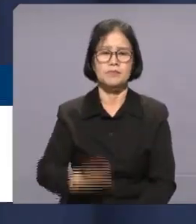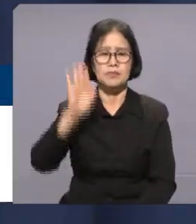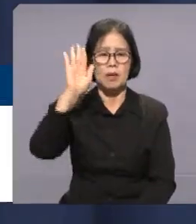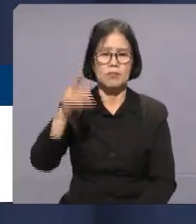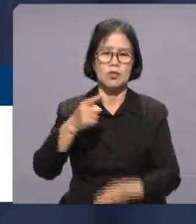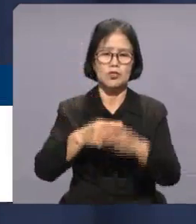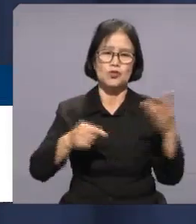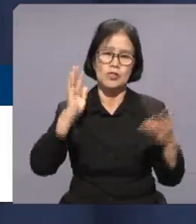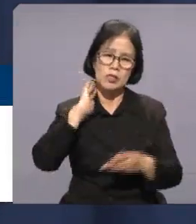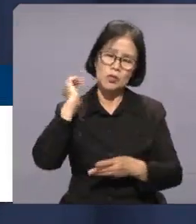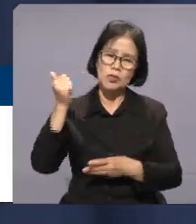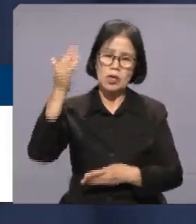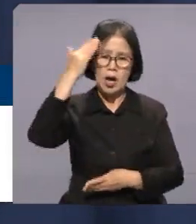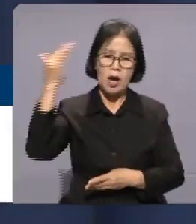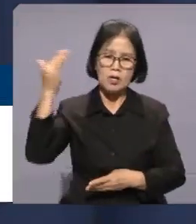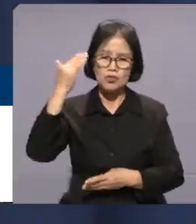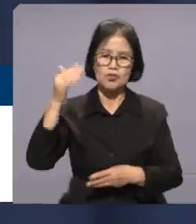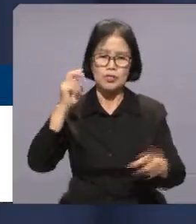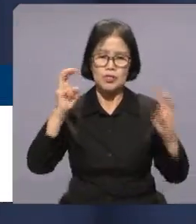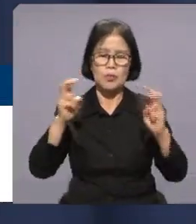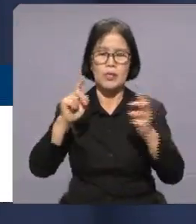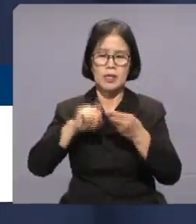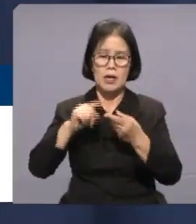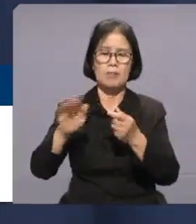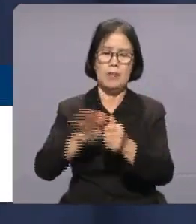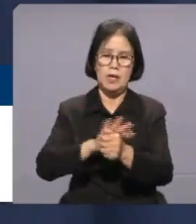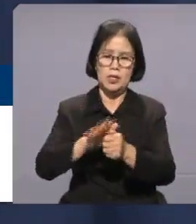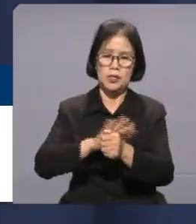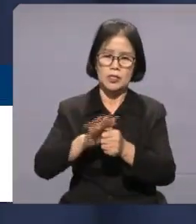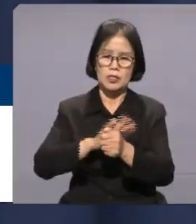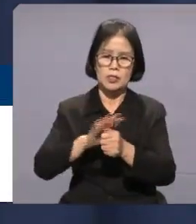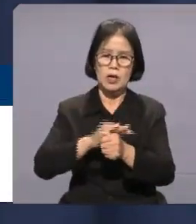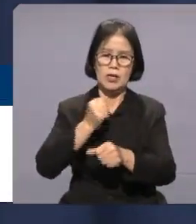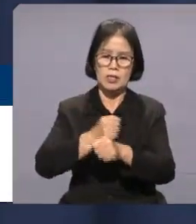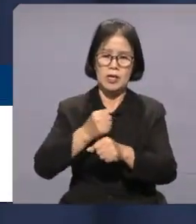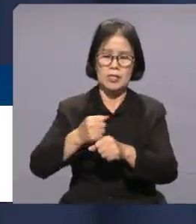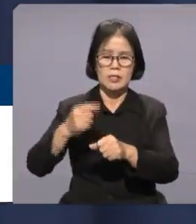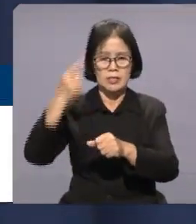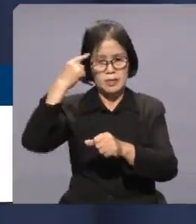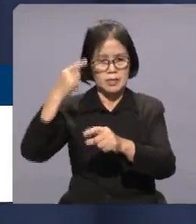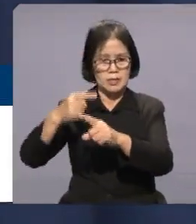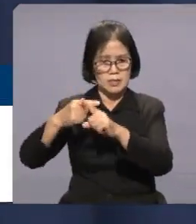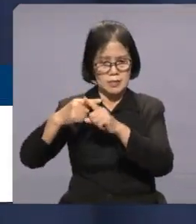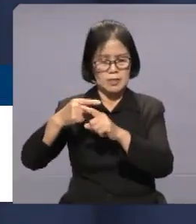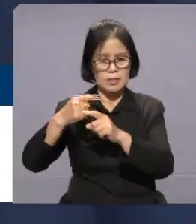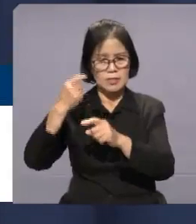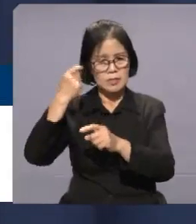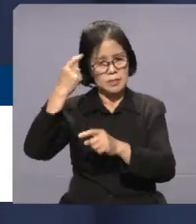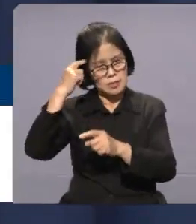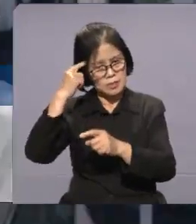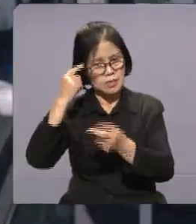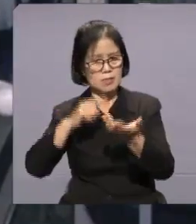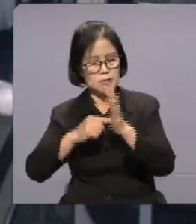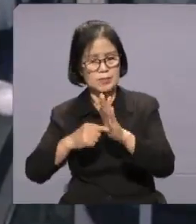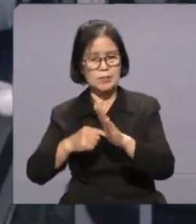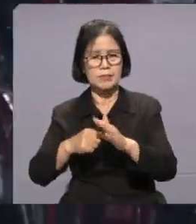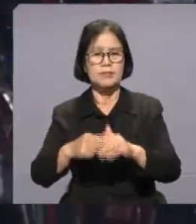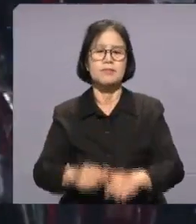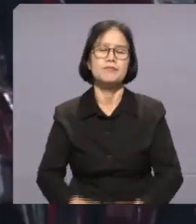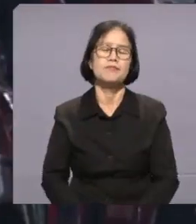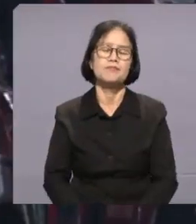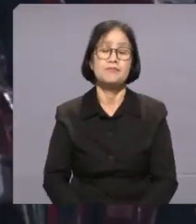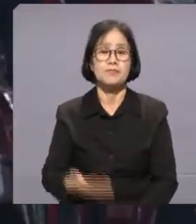앞으로 윤 대통령에게 한국기업에 대한 배려를 해나가겠다는 의지를 피력한 것으로 평가됩니다